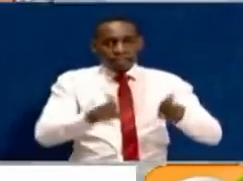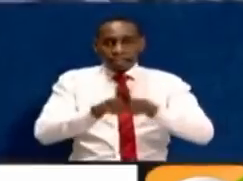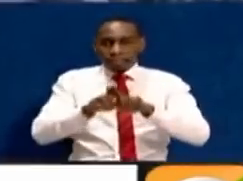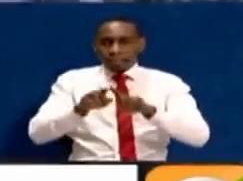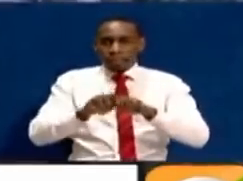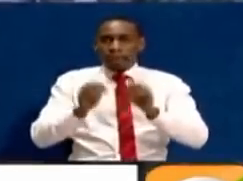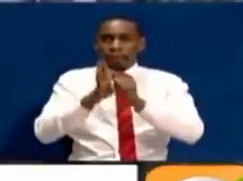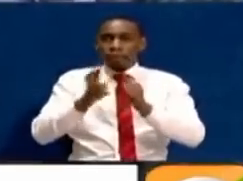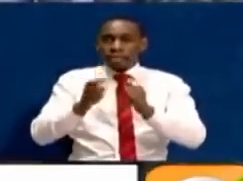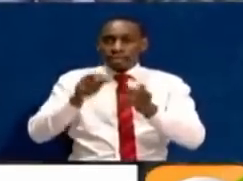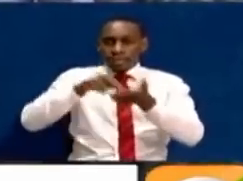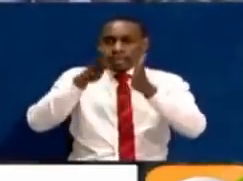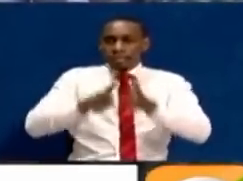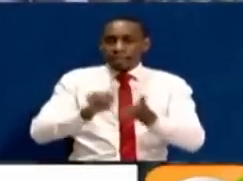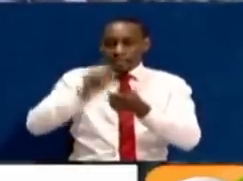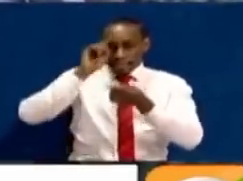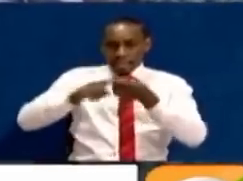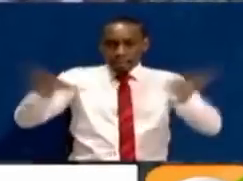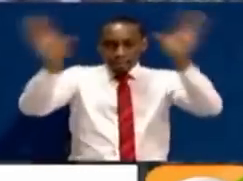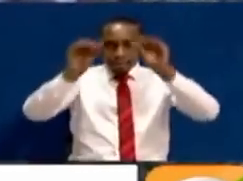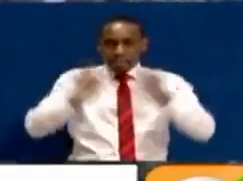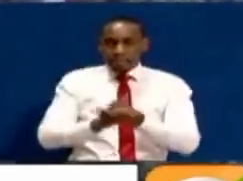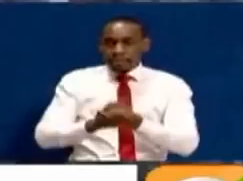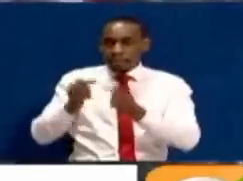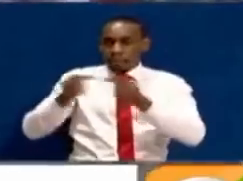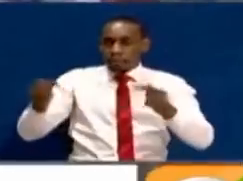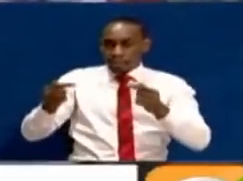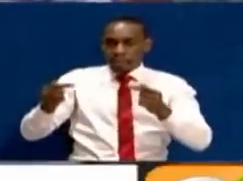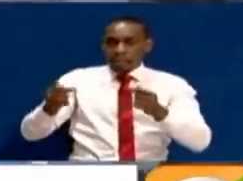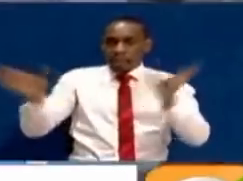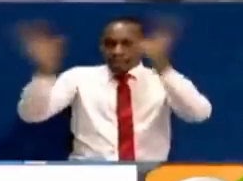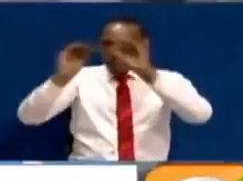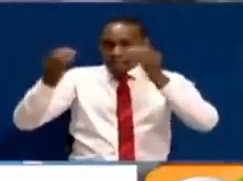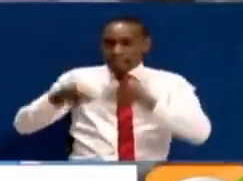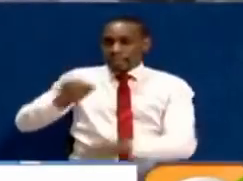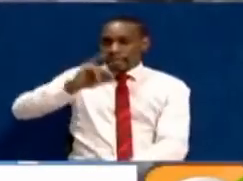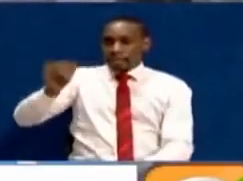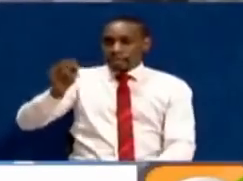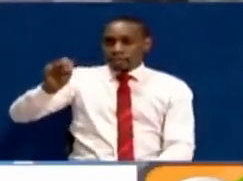ni mmoja wa wagombea 14 wanaowania urais dhidi ya rais wa sasa John Pombe Magufuli.